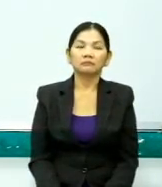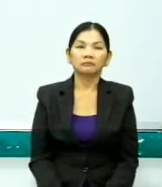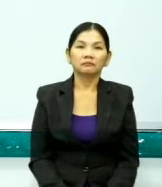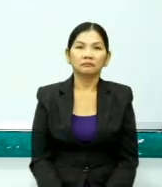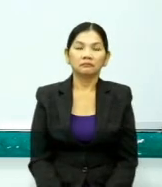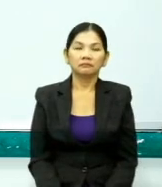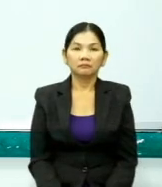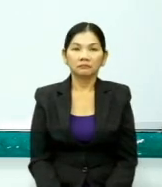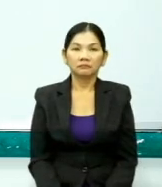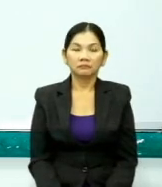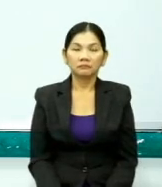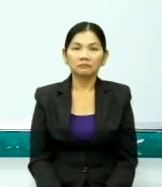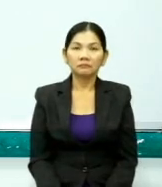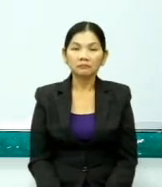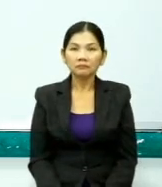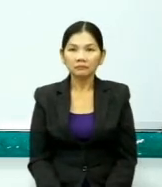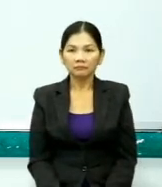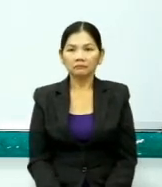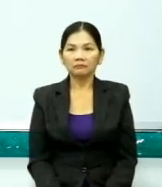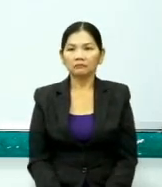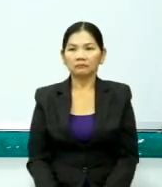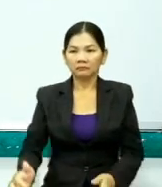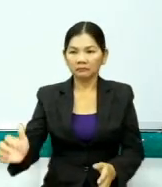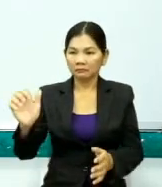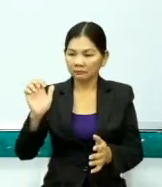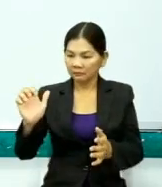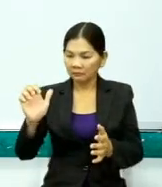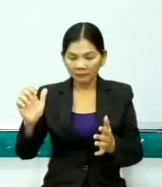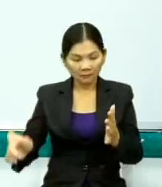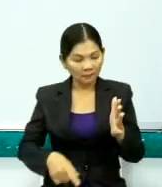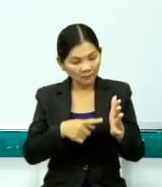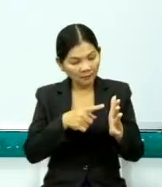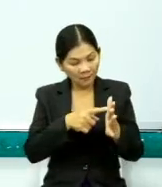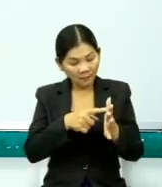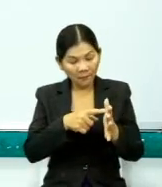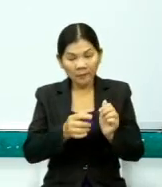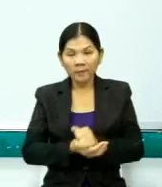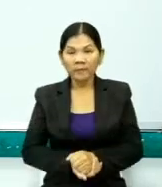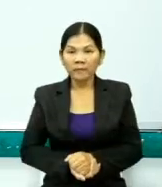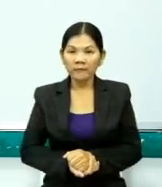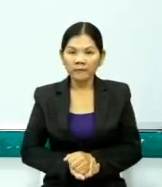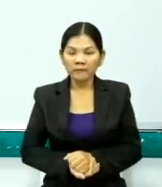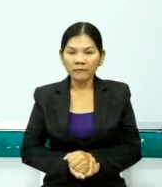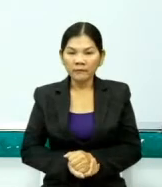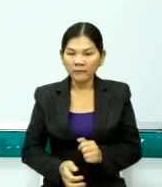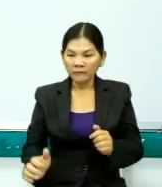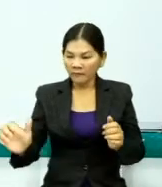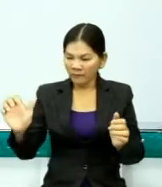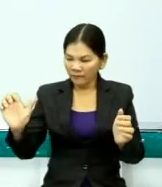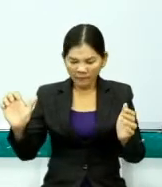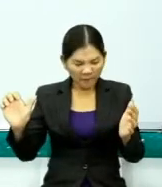chà chê mà đồng tiệt nè chê